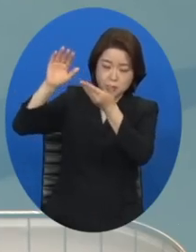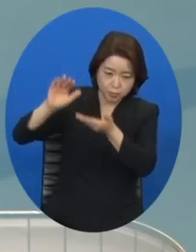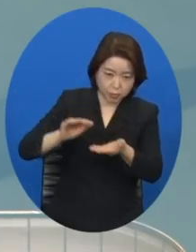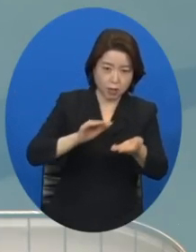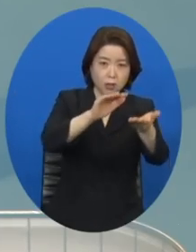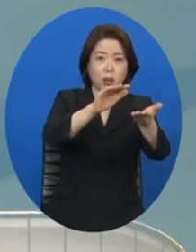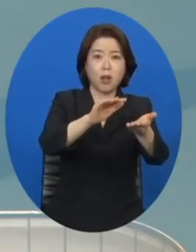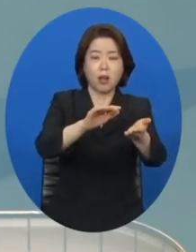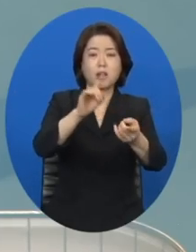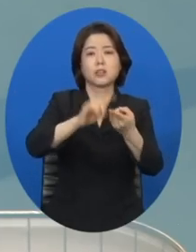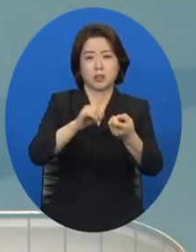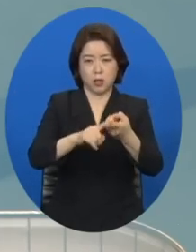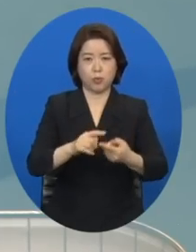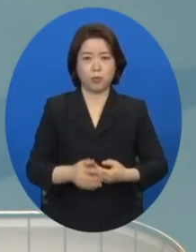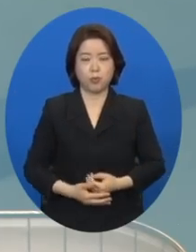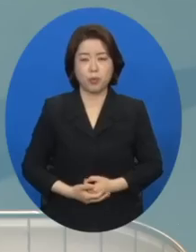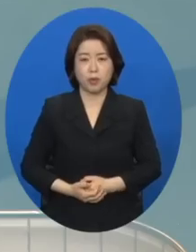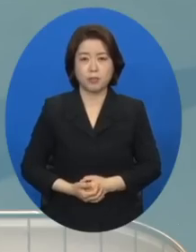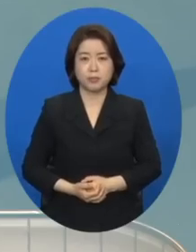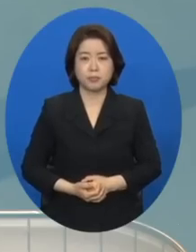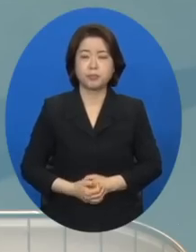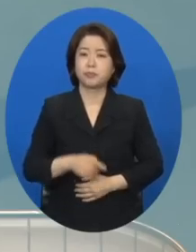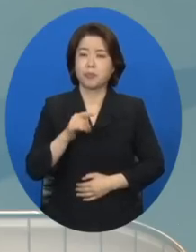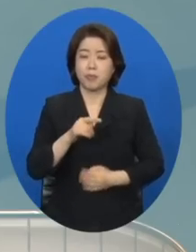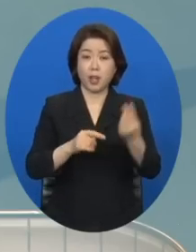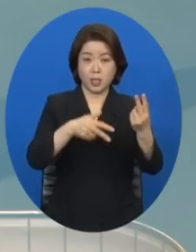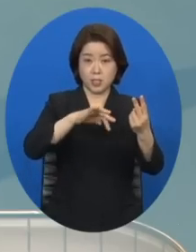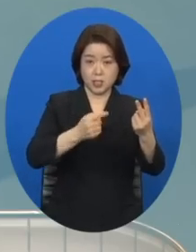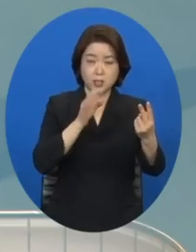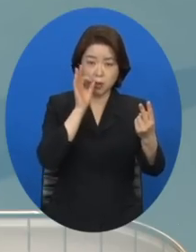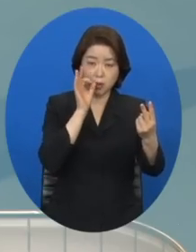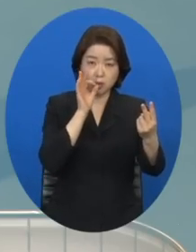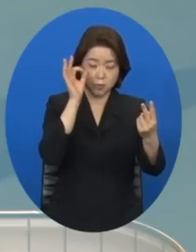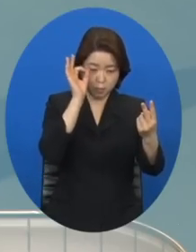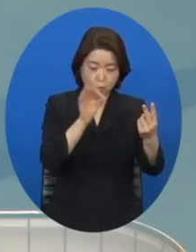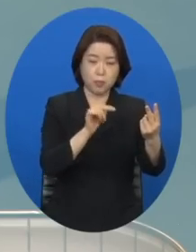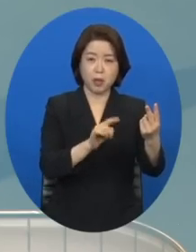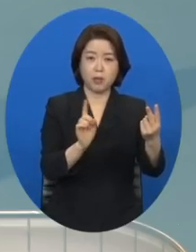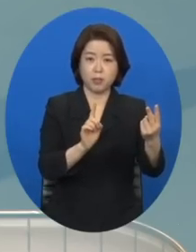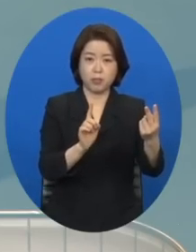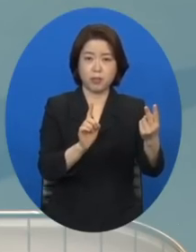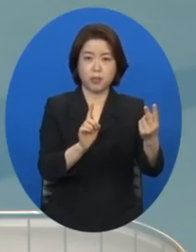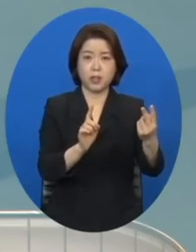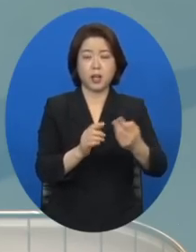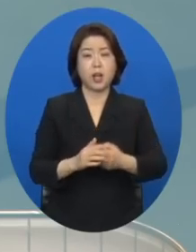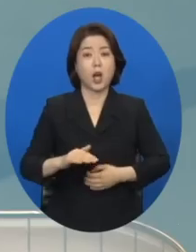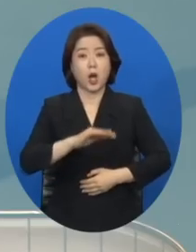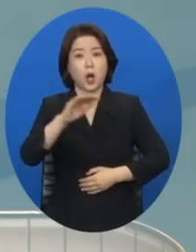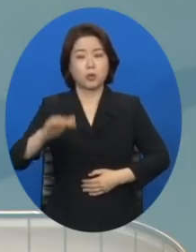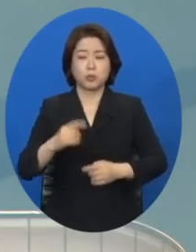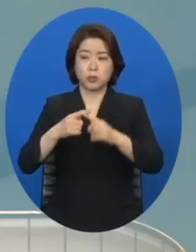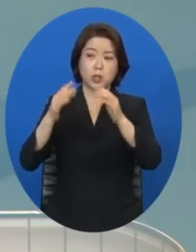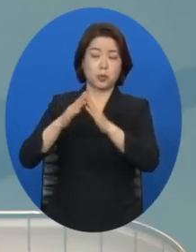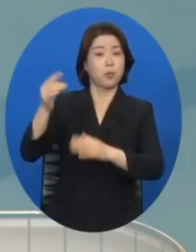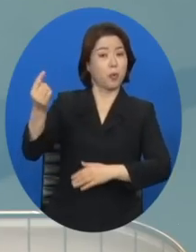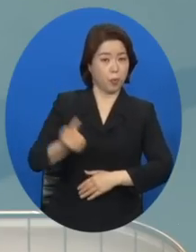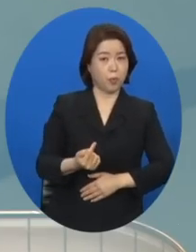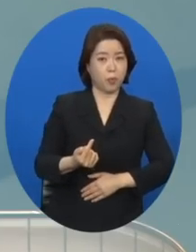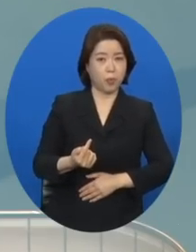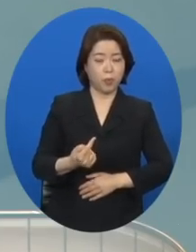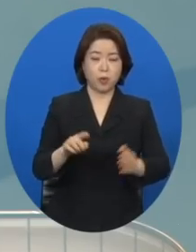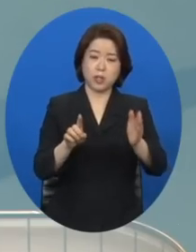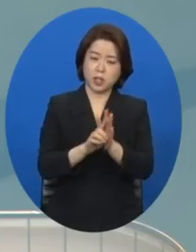신실하게 전해야 합니다 이 2절 말씀에 의미하는 거 뭐냐면 우리가 교회를 나오고